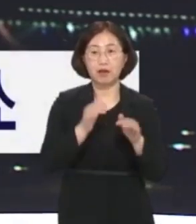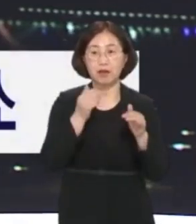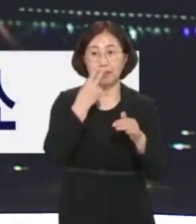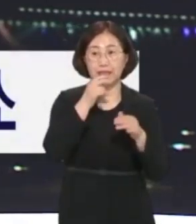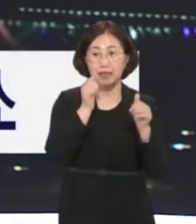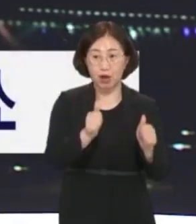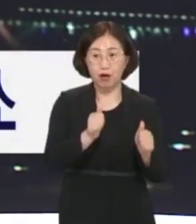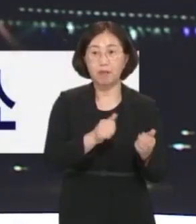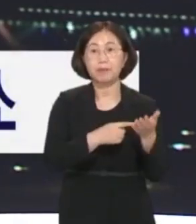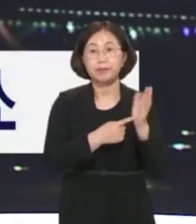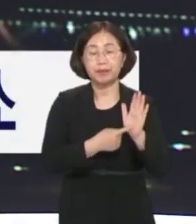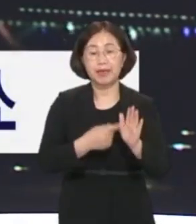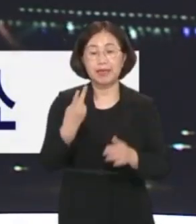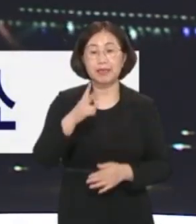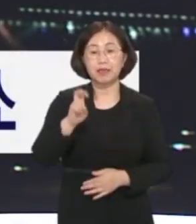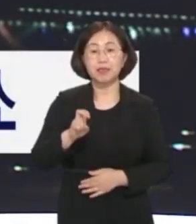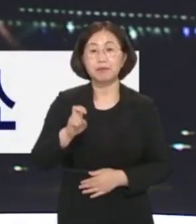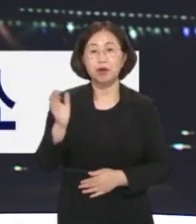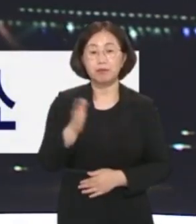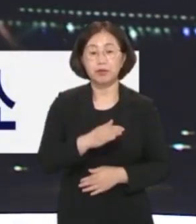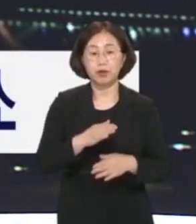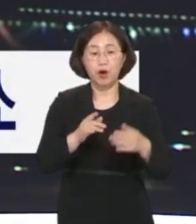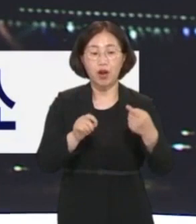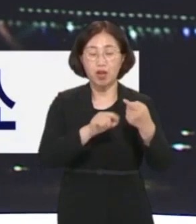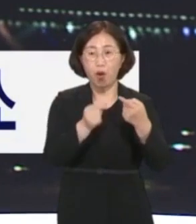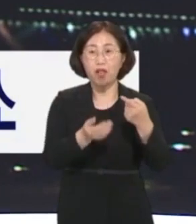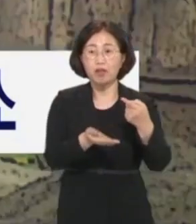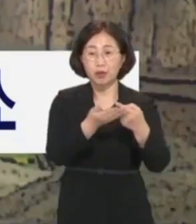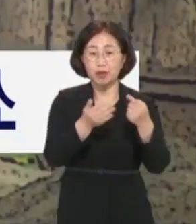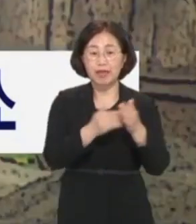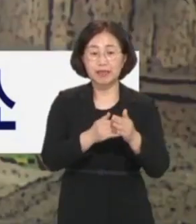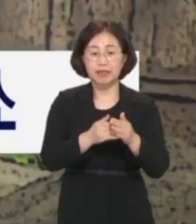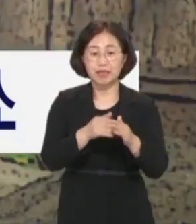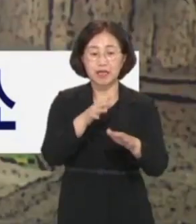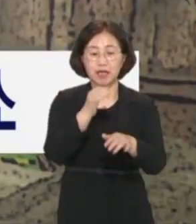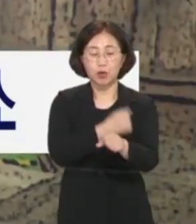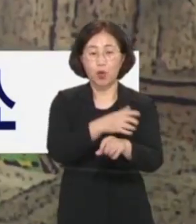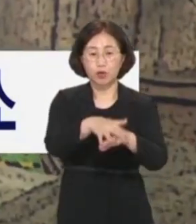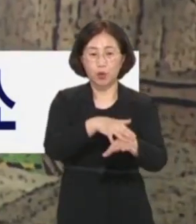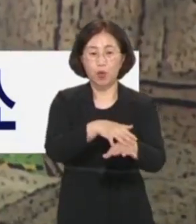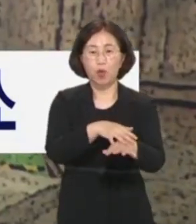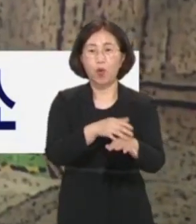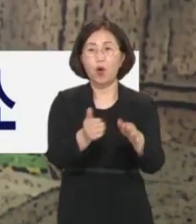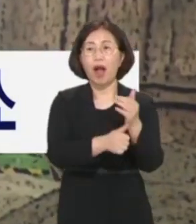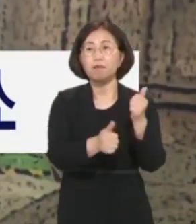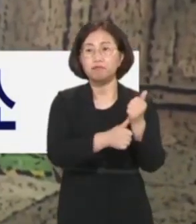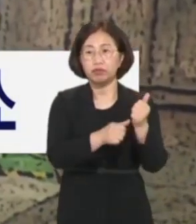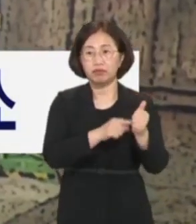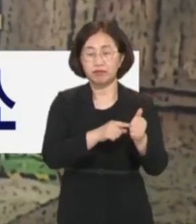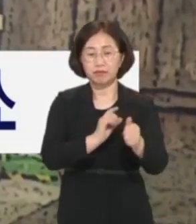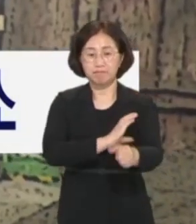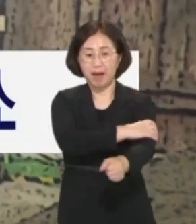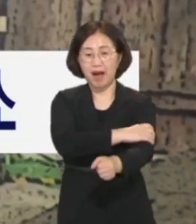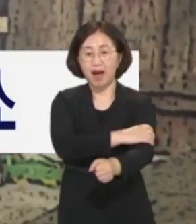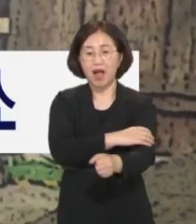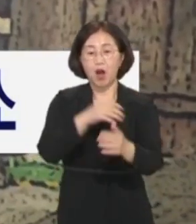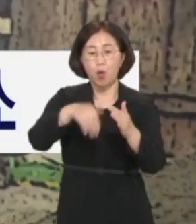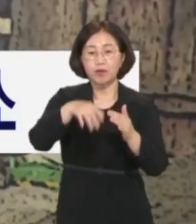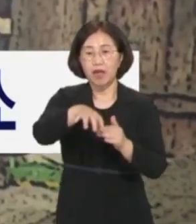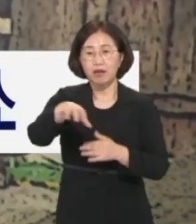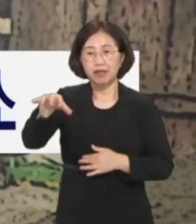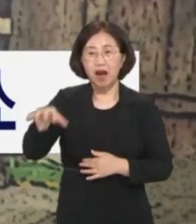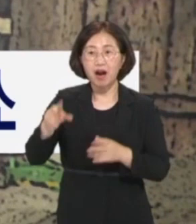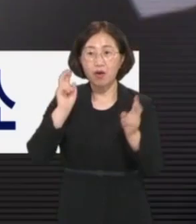형사사부는 지난 2020년부터 올해 초까지 노조 간부 행세를 하며 대전과 세종 전북의 공사